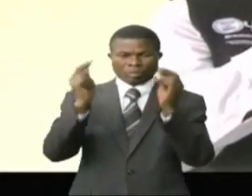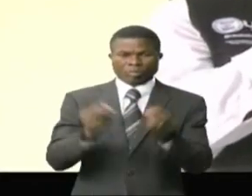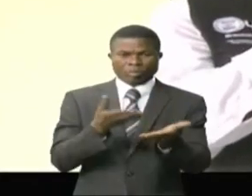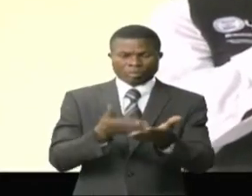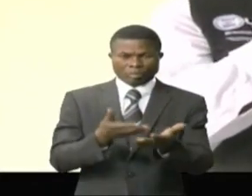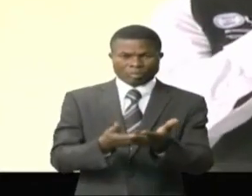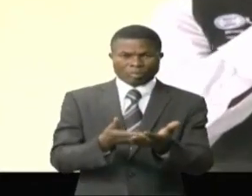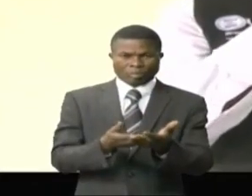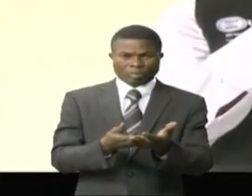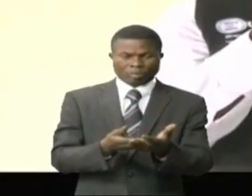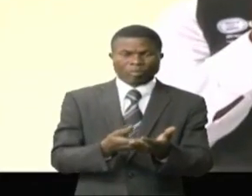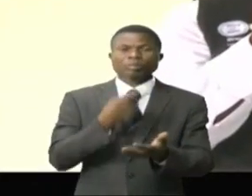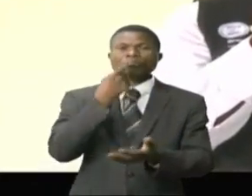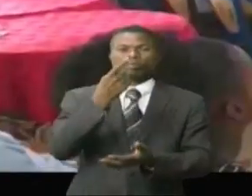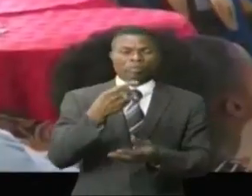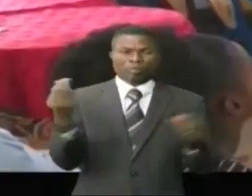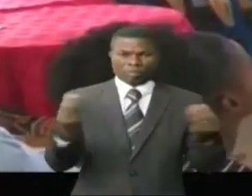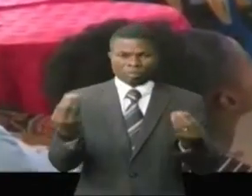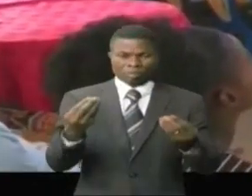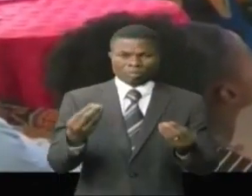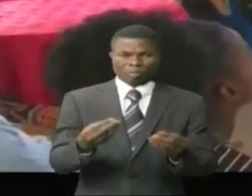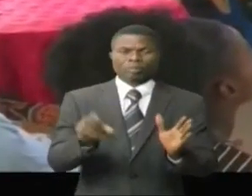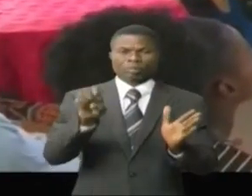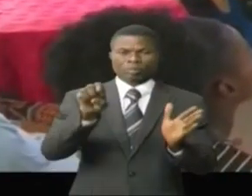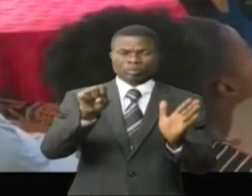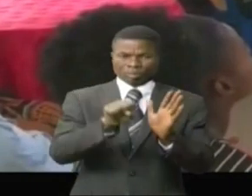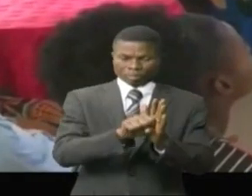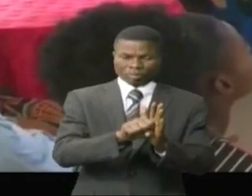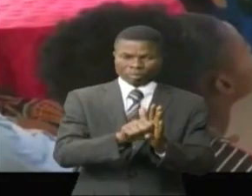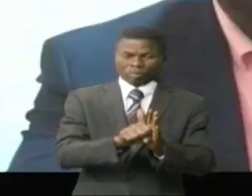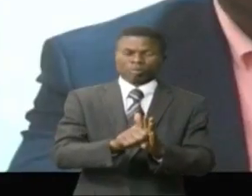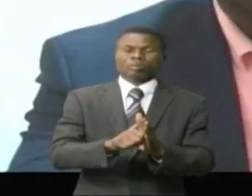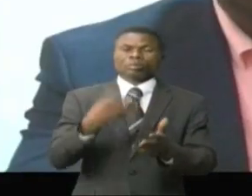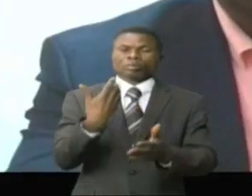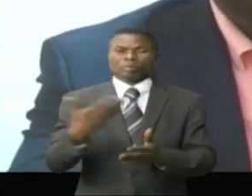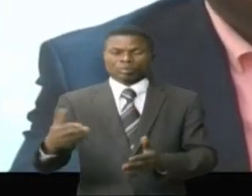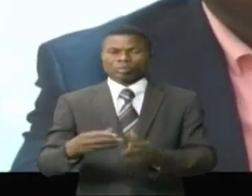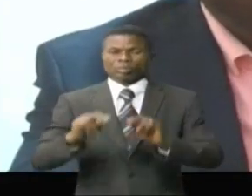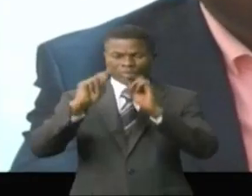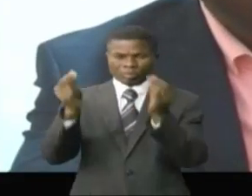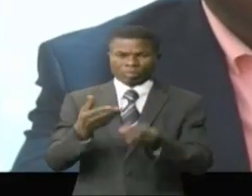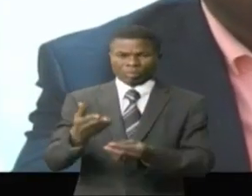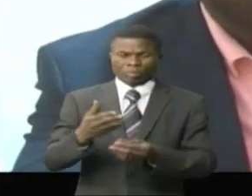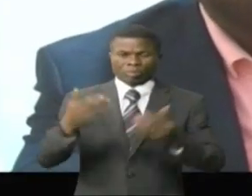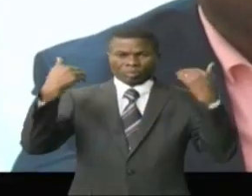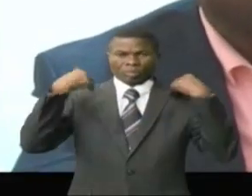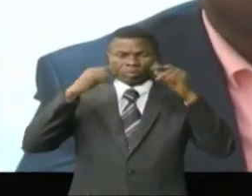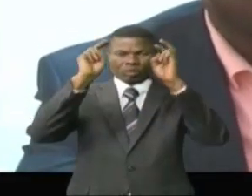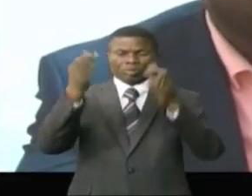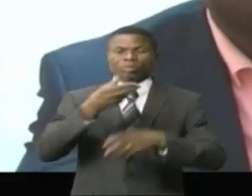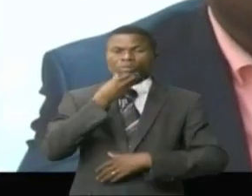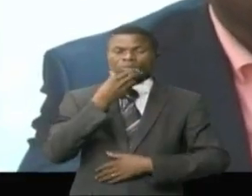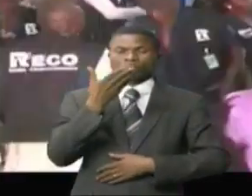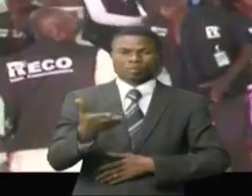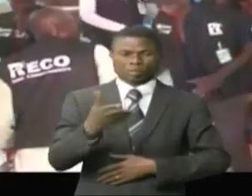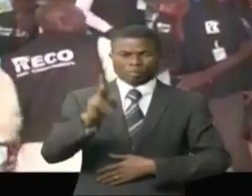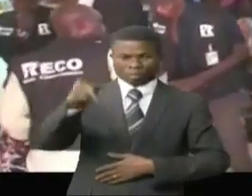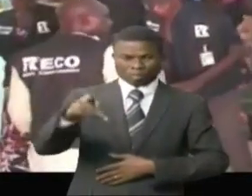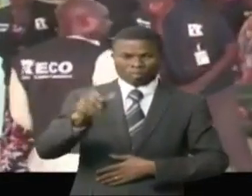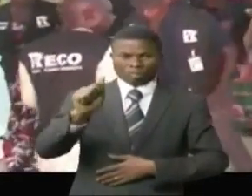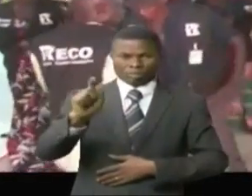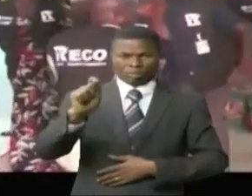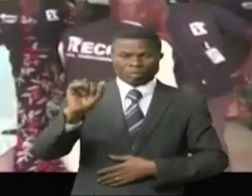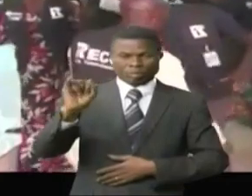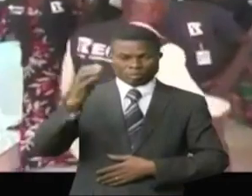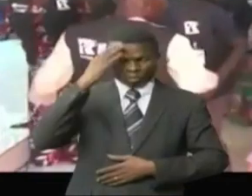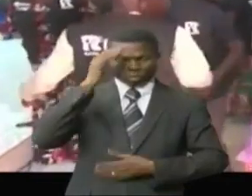Action dit pourquoi il faut des signes distinctifs à donner au RECO. L'adjoint au maire de Mbujimayi, Patrick Mukendi, qui connaît les difficultés